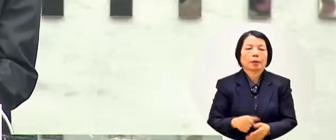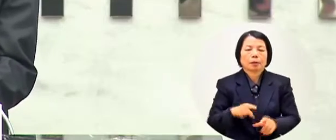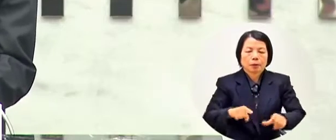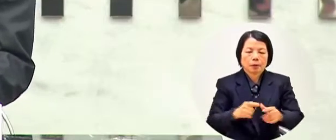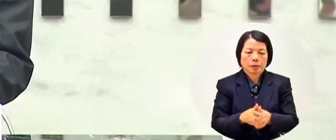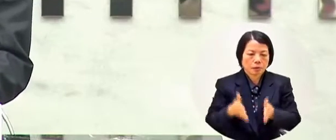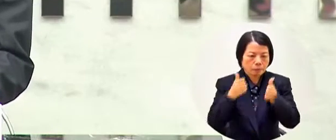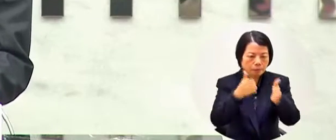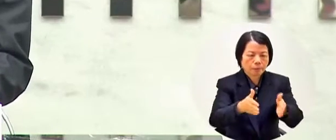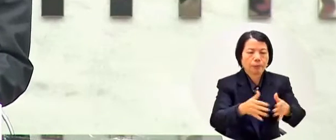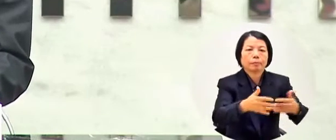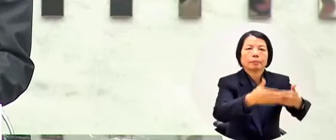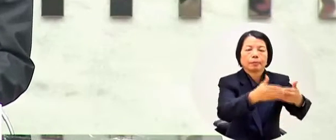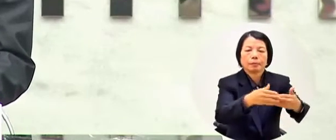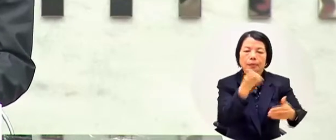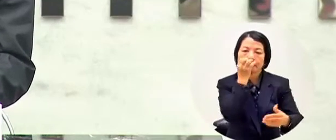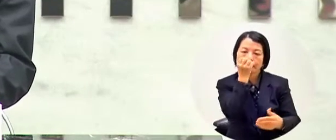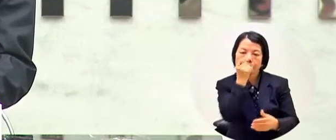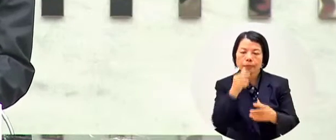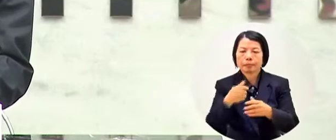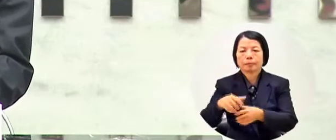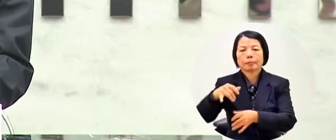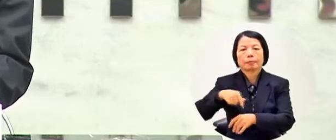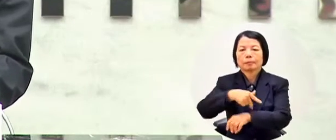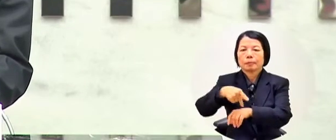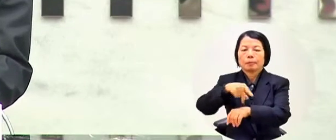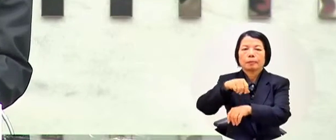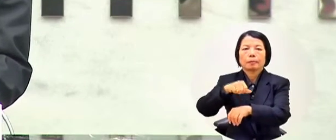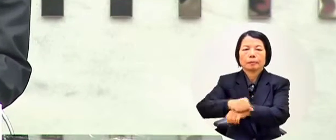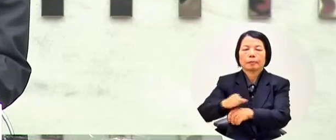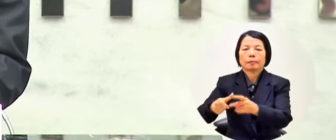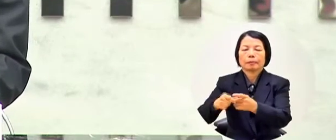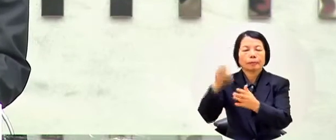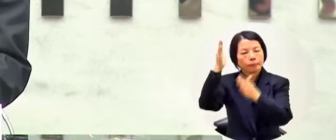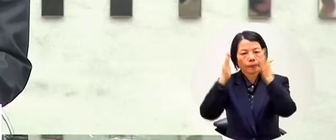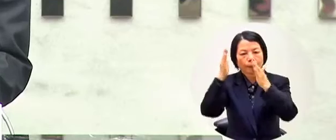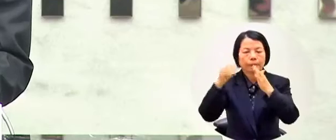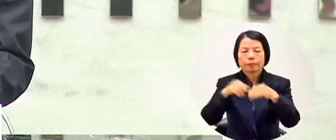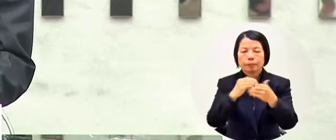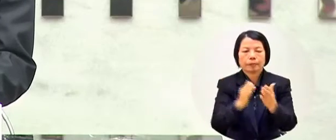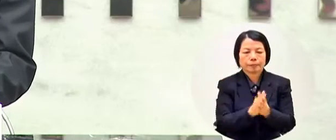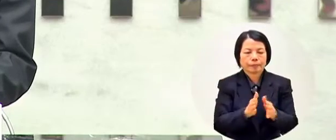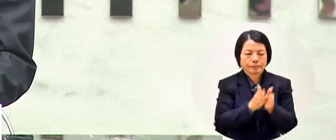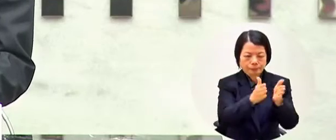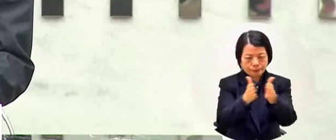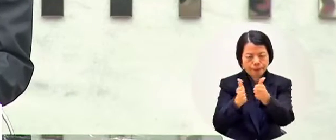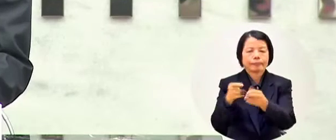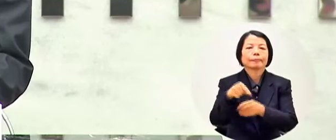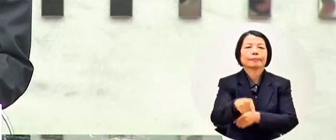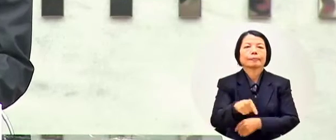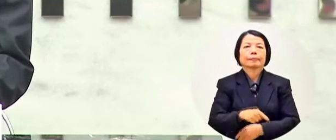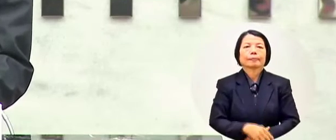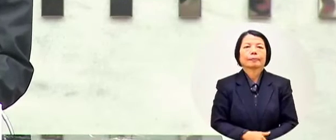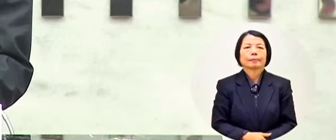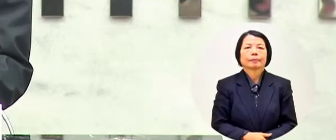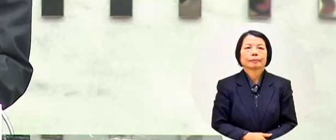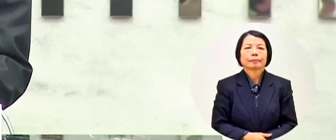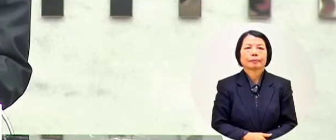陆、香港、新加坡、马来西亚等国家的农渔产品外销。另